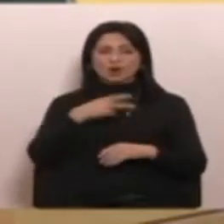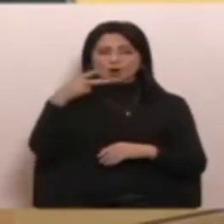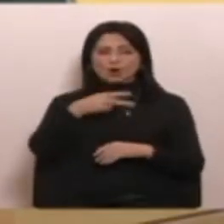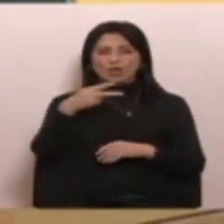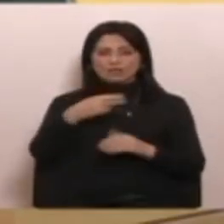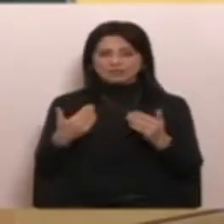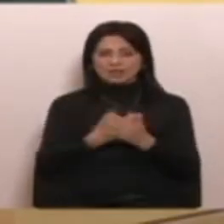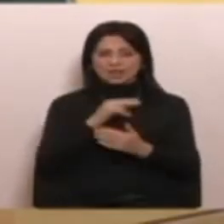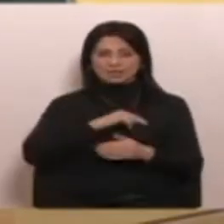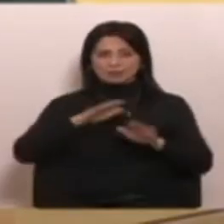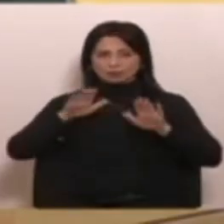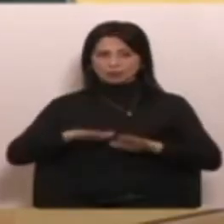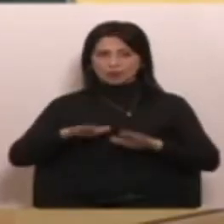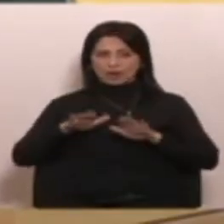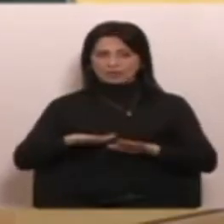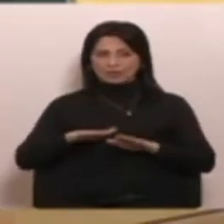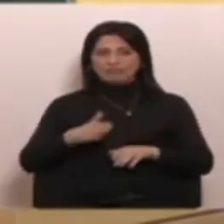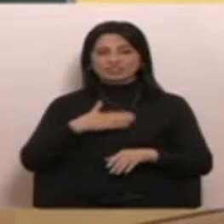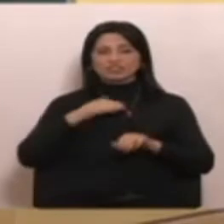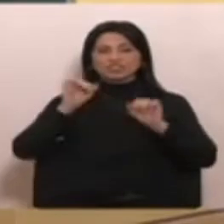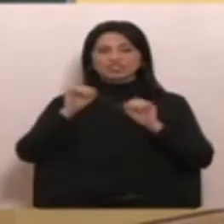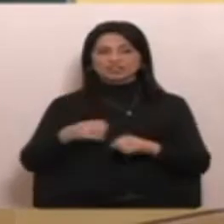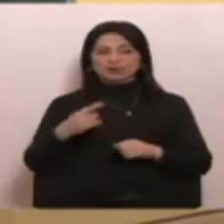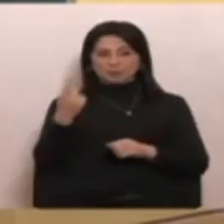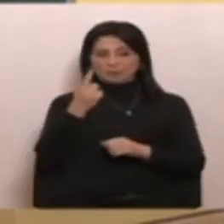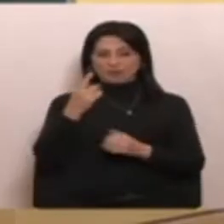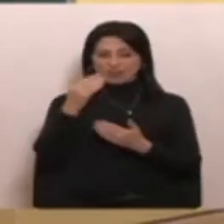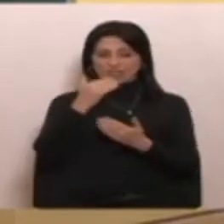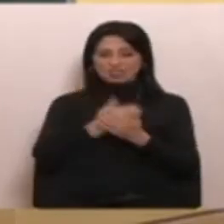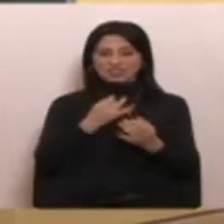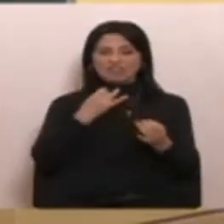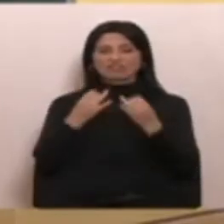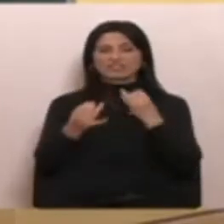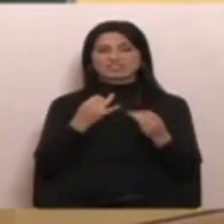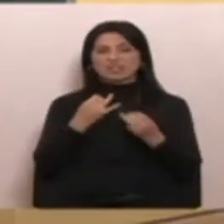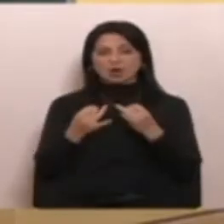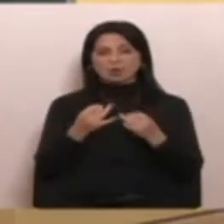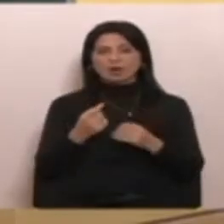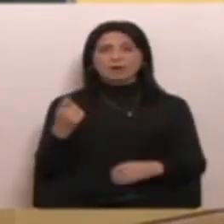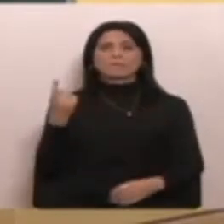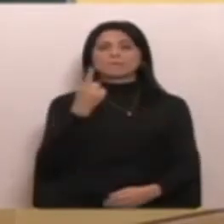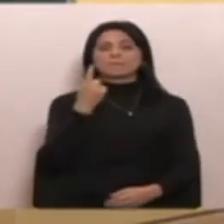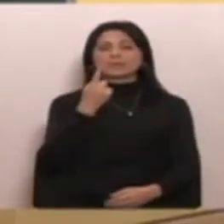ახალი სამუშაო ადგილი. ჩვენ შეგვიძლია უკვე პირველ შედეგებზე ვისაუბროთ. პირველი